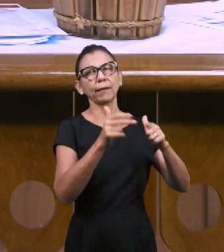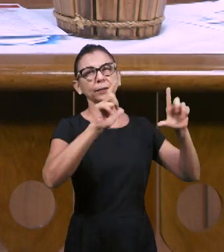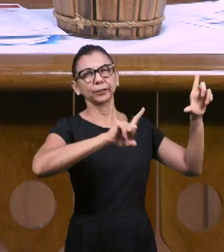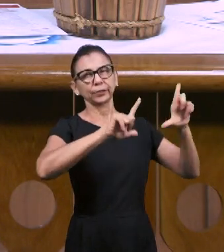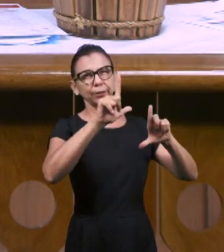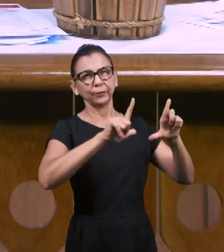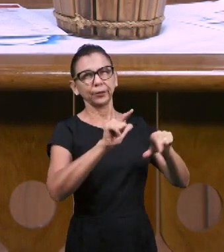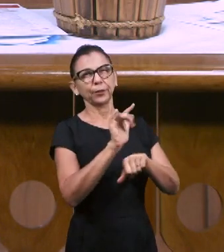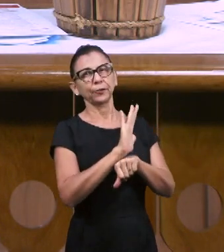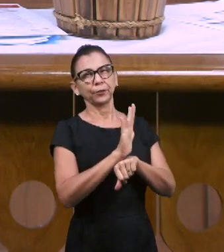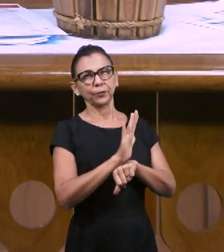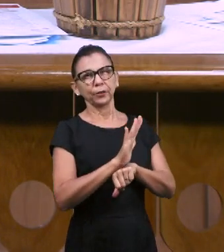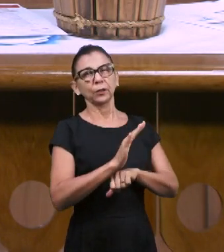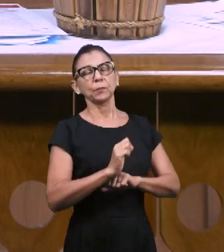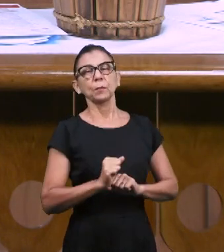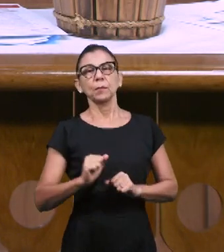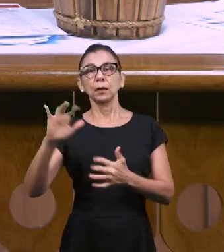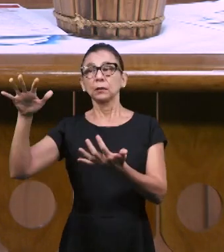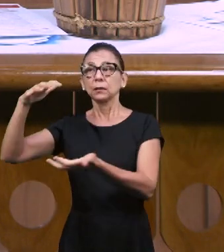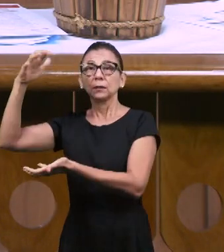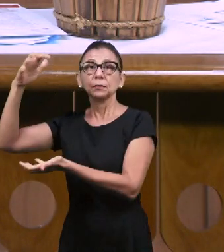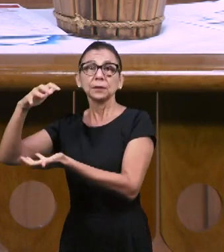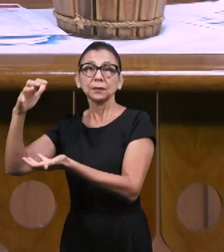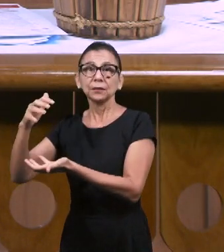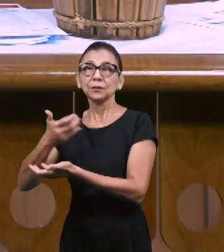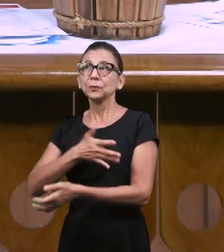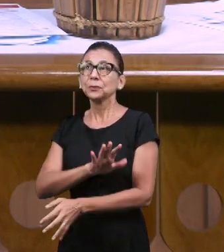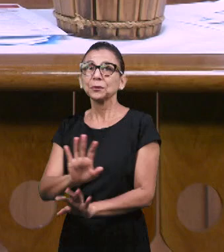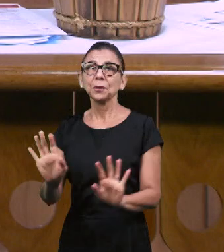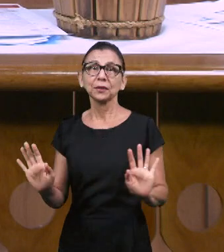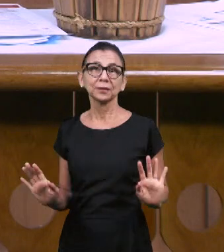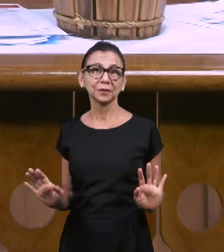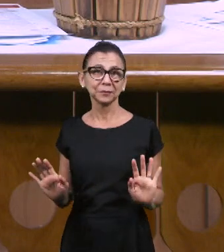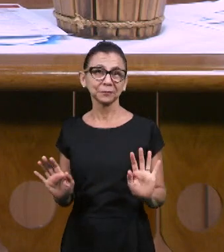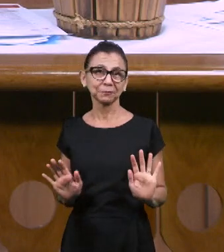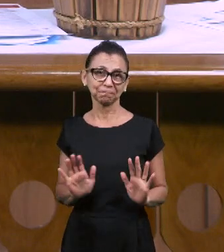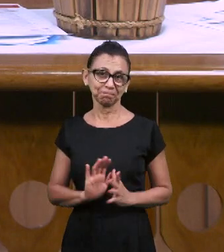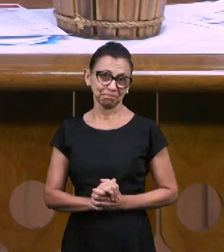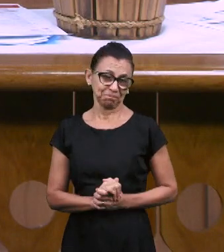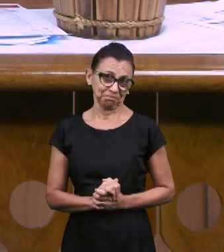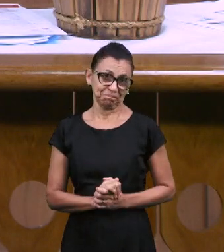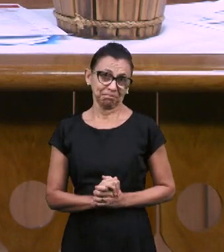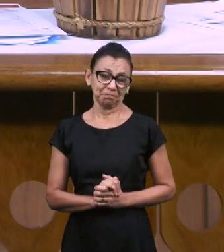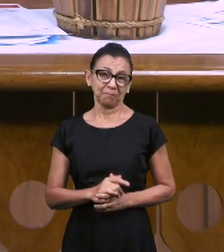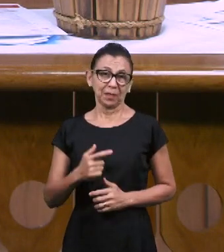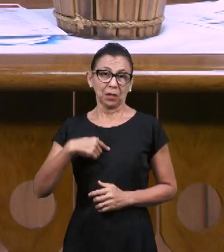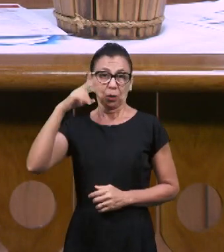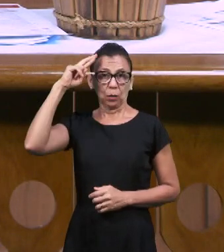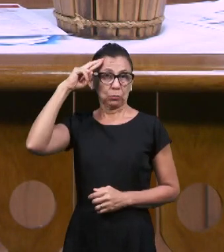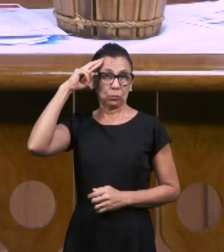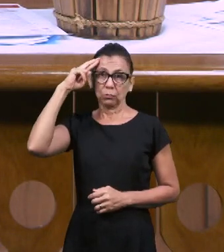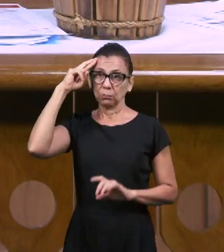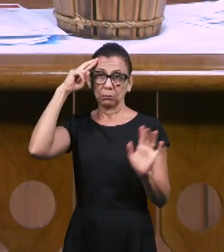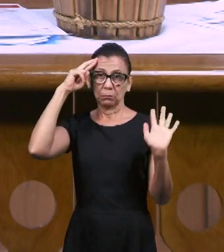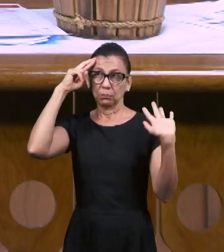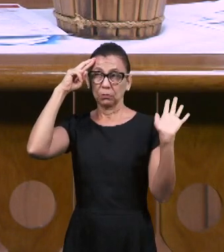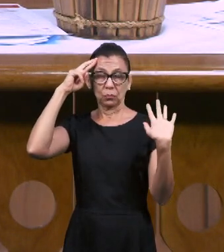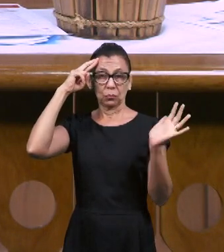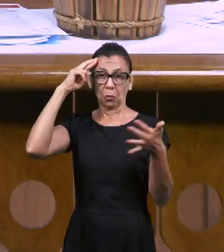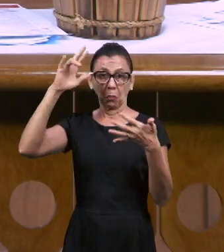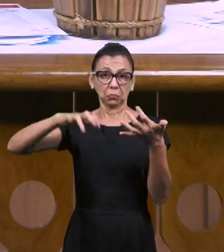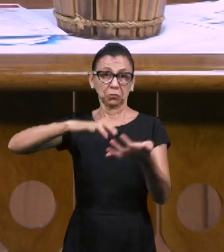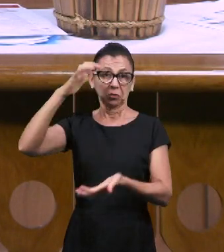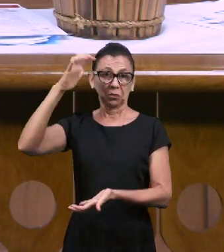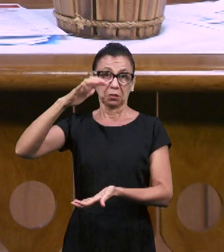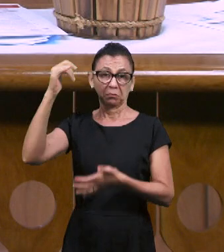satellite, ça, c'est une question spirituelle. Je ne suis pas en train de définir le satellite ici parce que je ne suis pas propriétaire de satellite, je ne